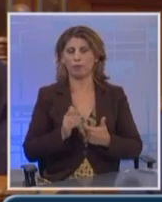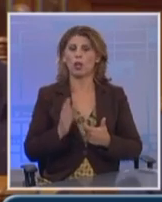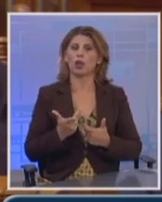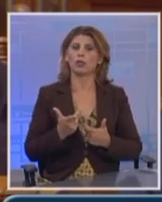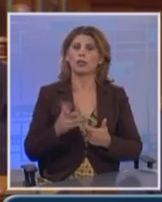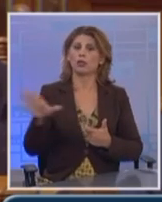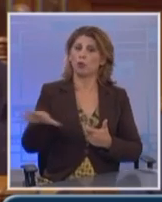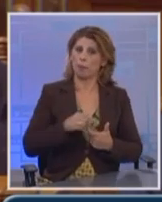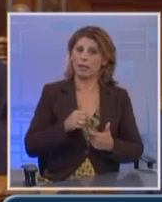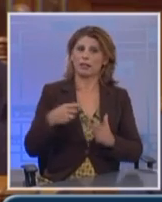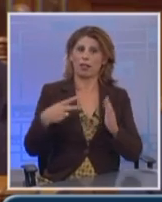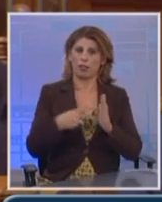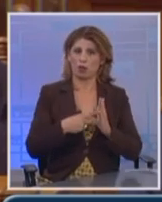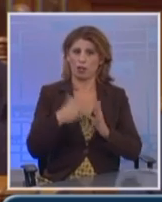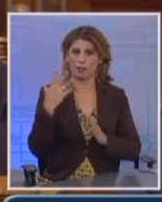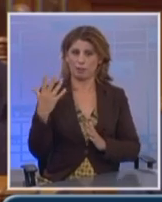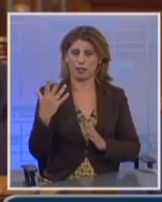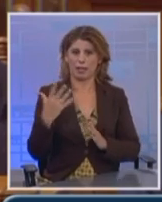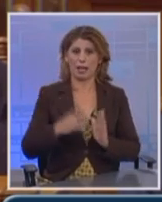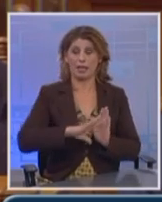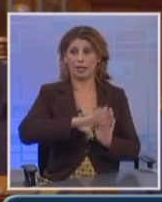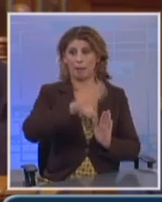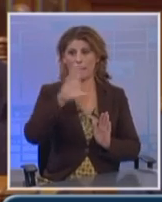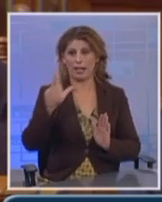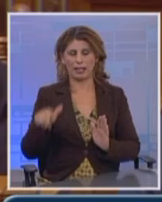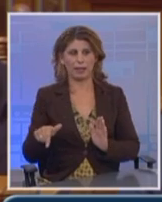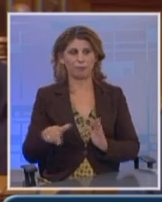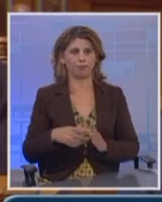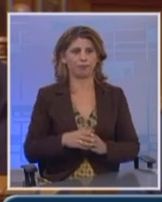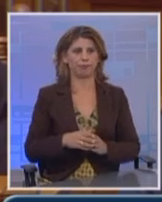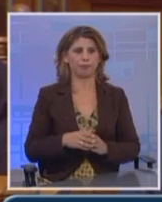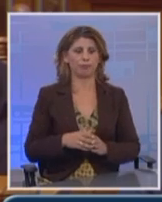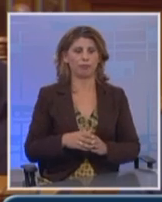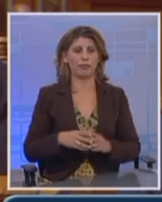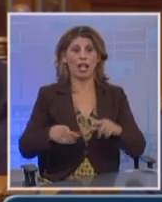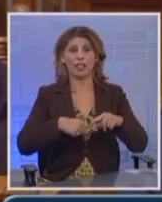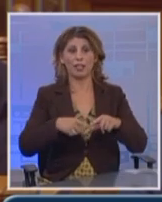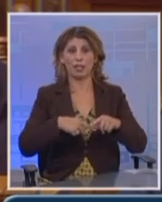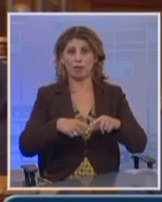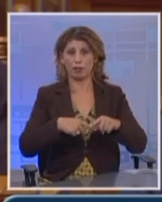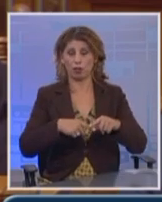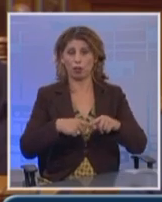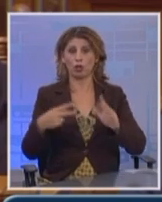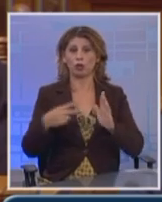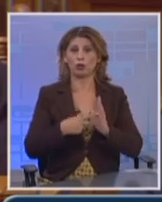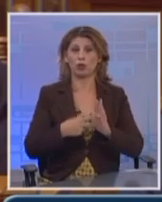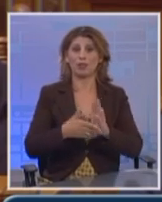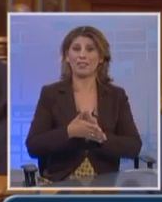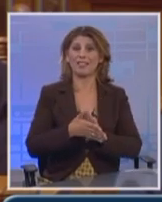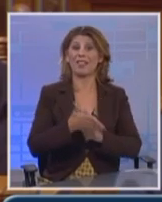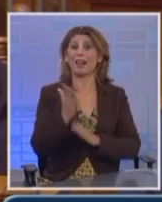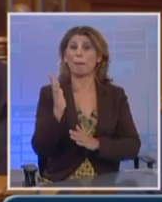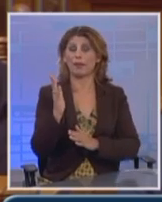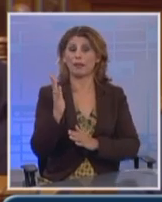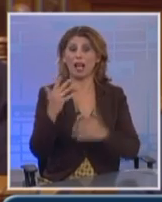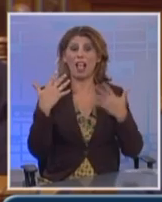λήφθηκε το 2005 και μέχρι τον 12ο του 2015,